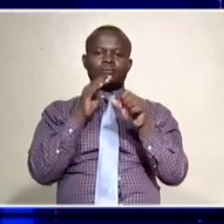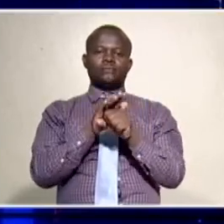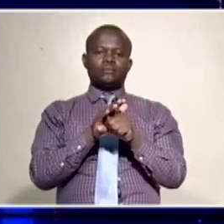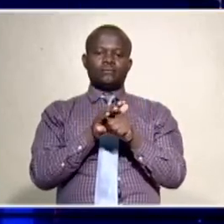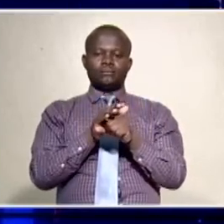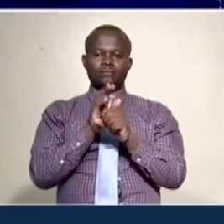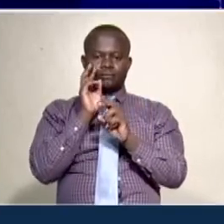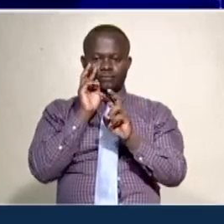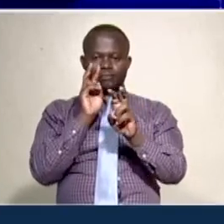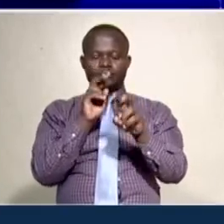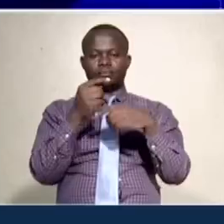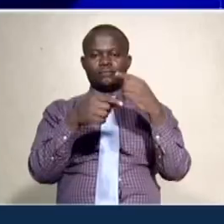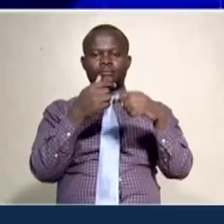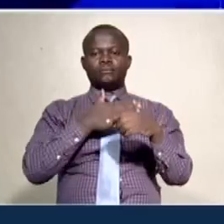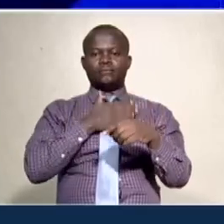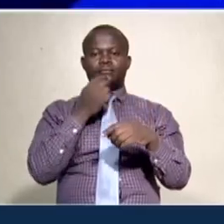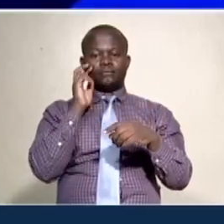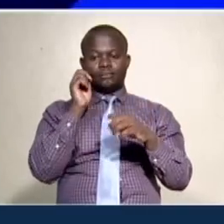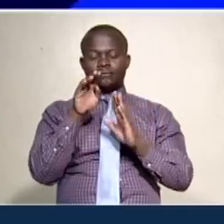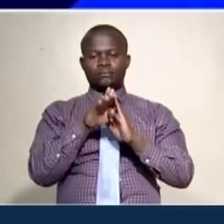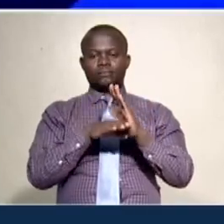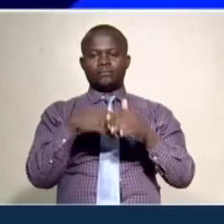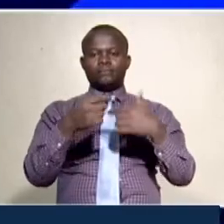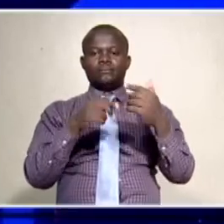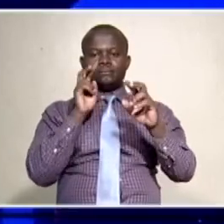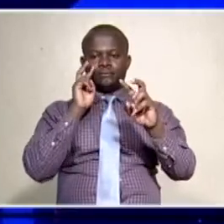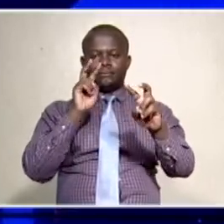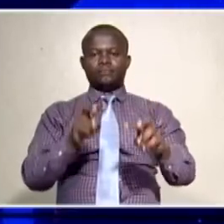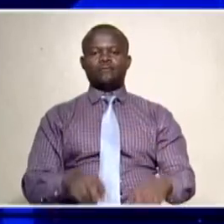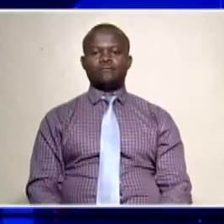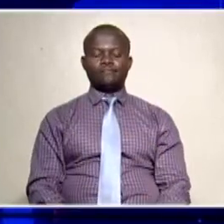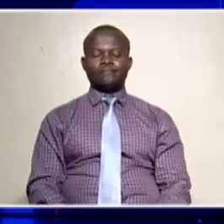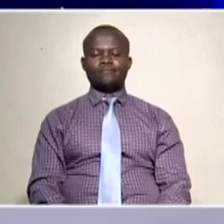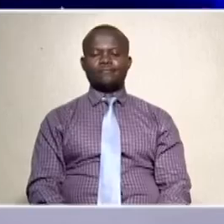kwa mwayakurikiye mukomeze kunagerwa na gahunda zitandukanye televiziyo y'u Rwanda yabateguriye